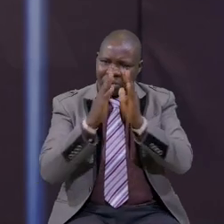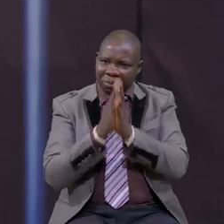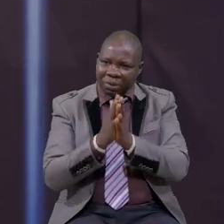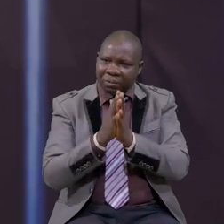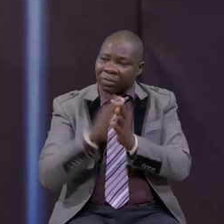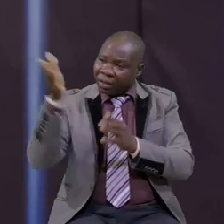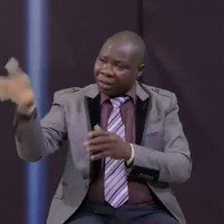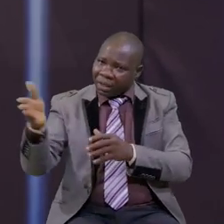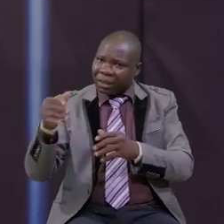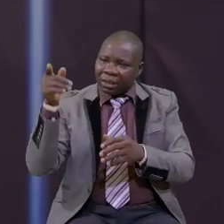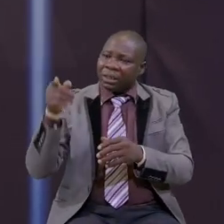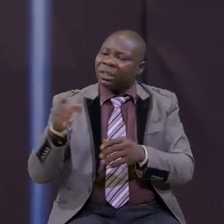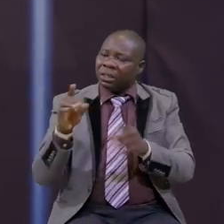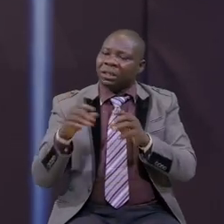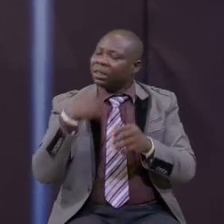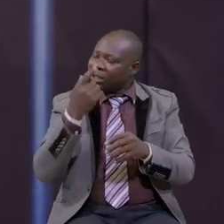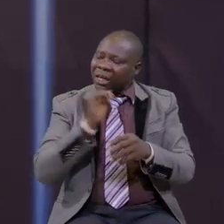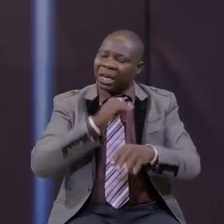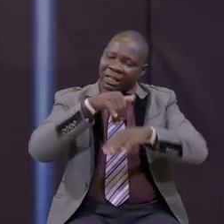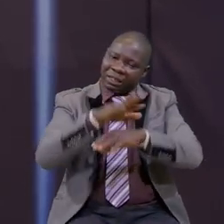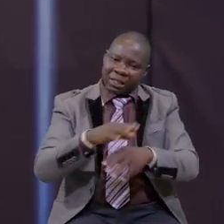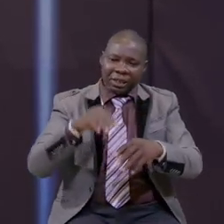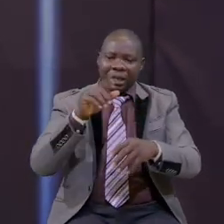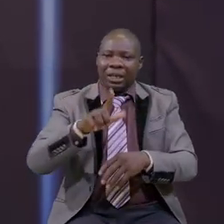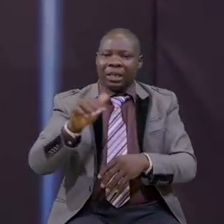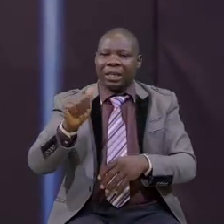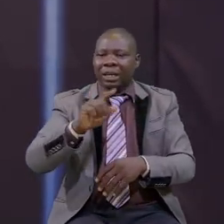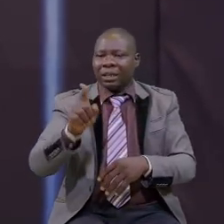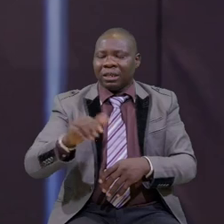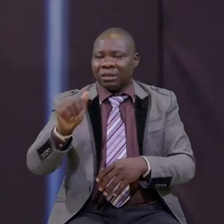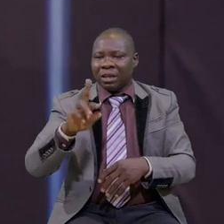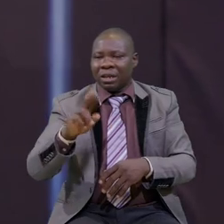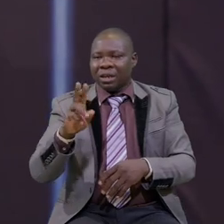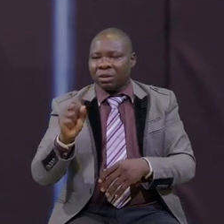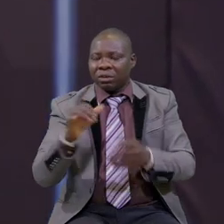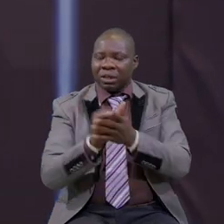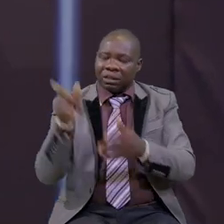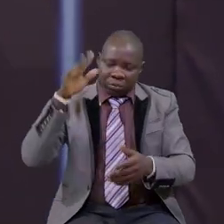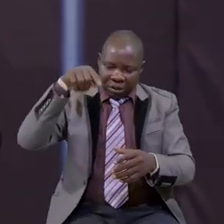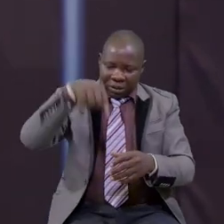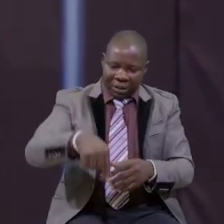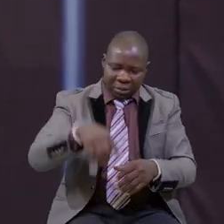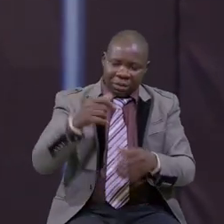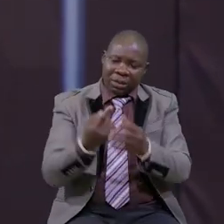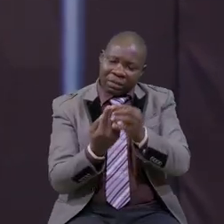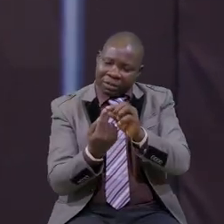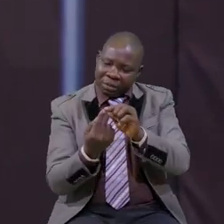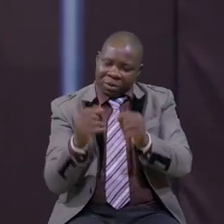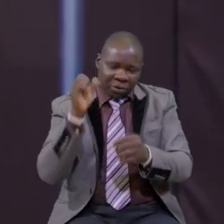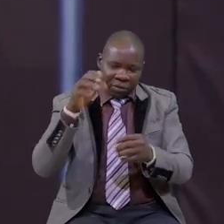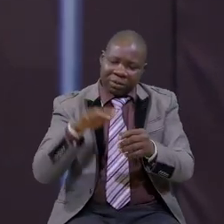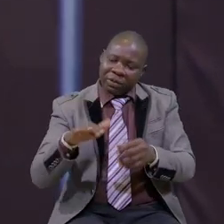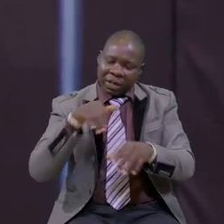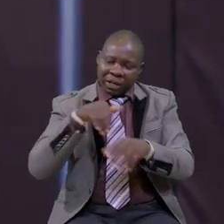il ne priait même pas comme il dit, envoie Lazare afin qu'il trempe le bout de son doigt dans l'eau et me rafraîchisse